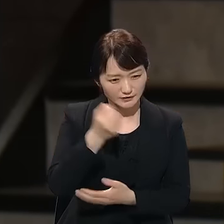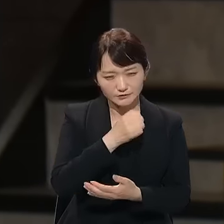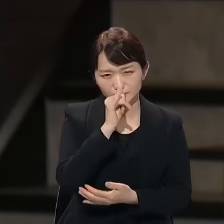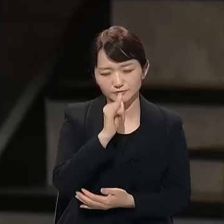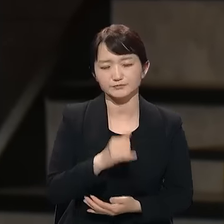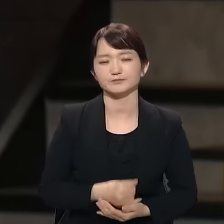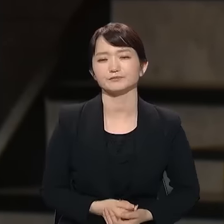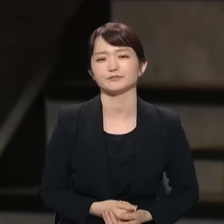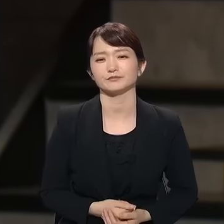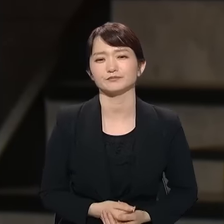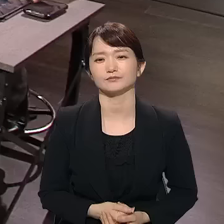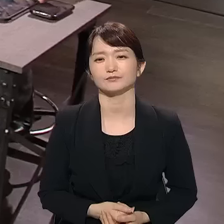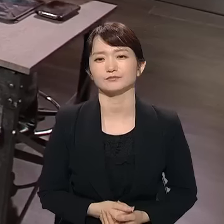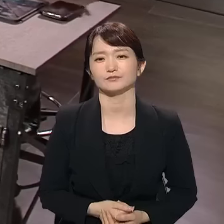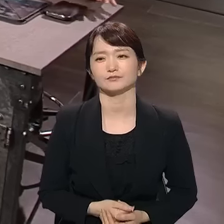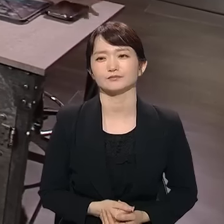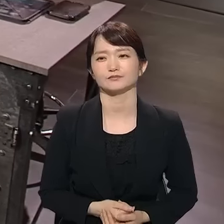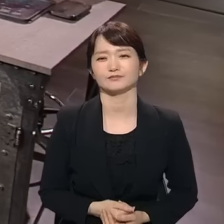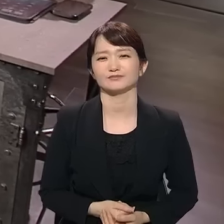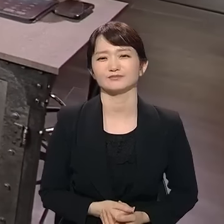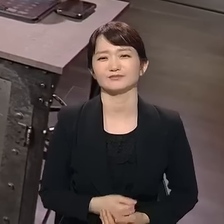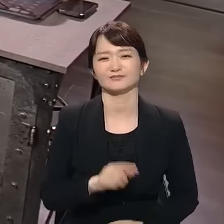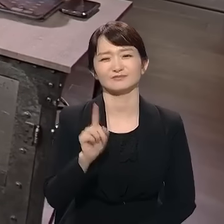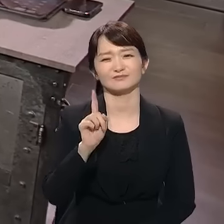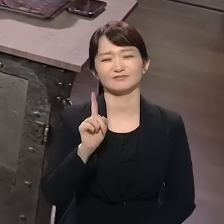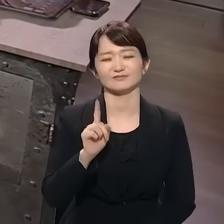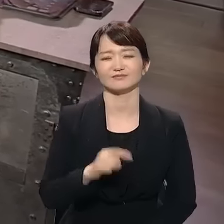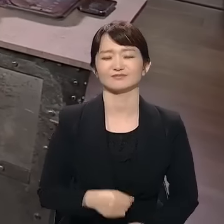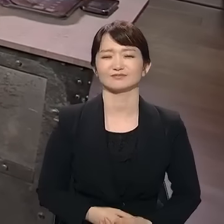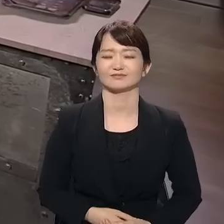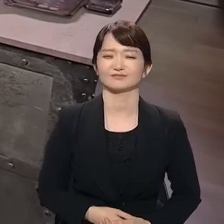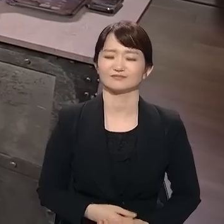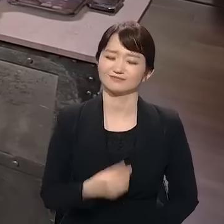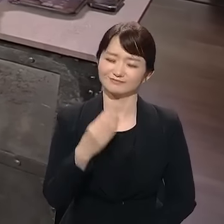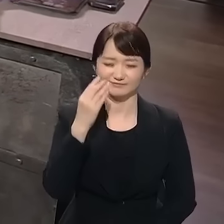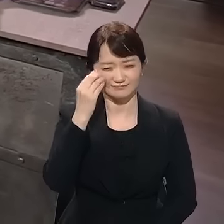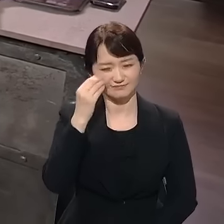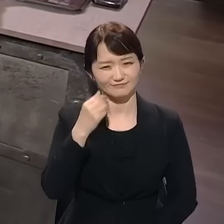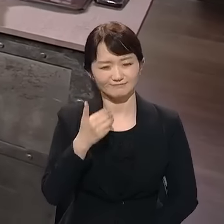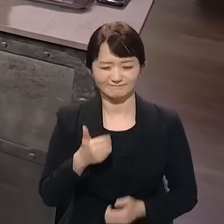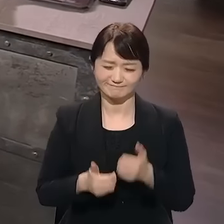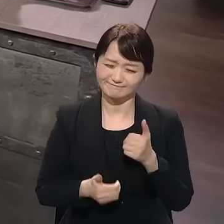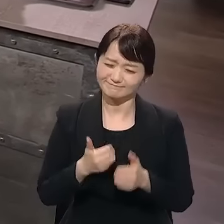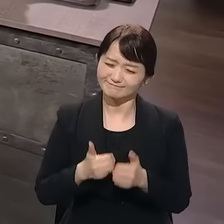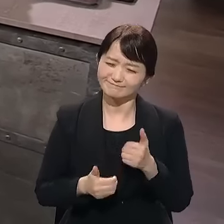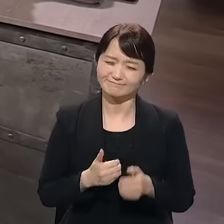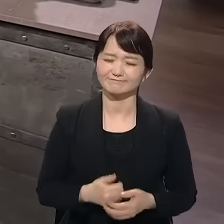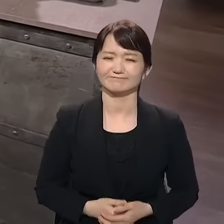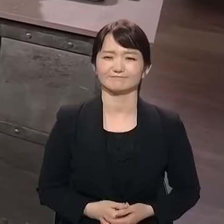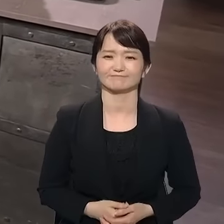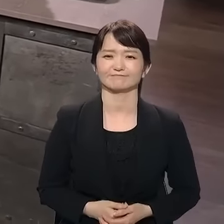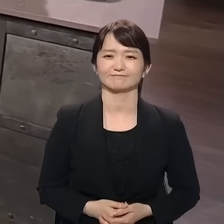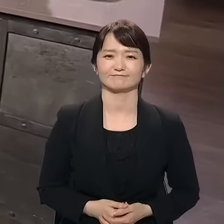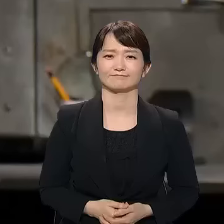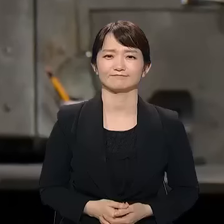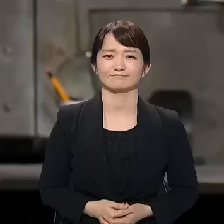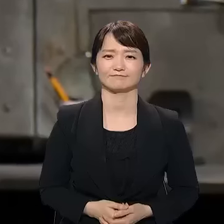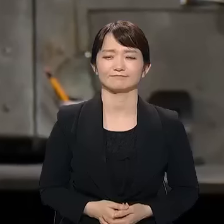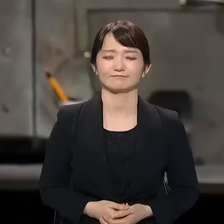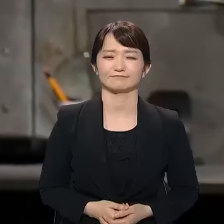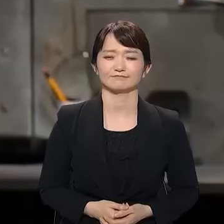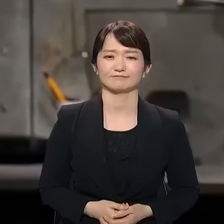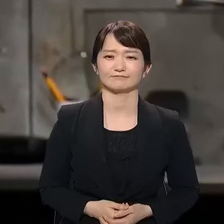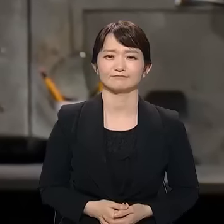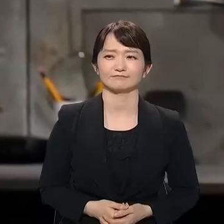합니다 아 뭔가 예 박비 사님 좀 이상합니다네 찜찜한 대화를 좀 나눴는데 얼마 안